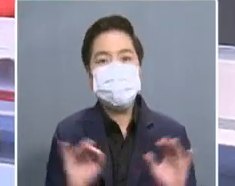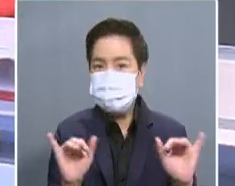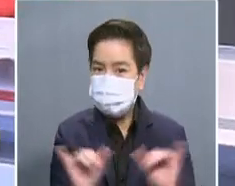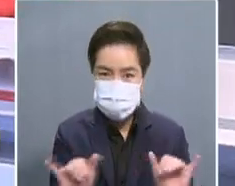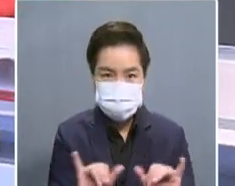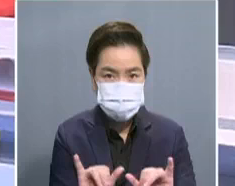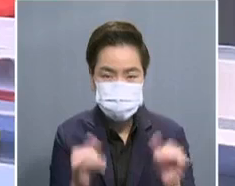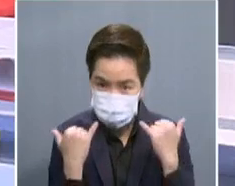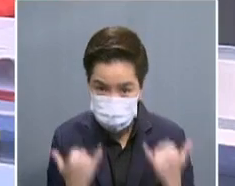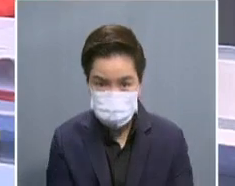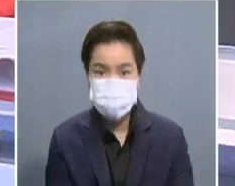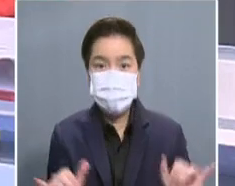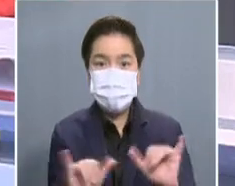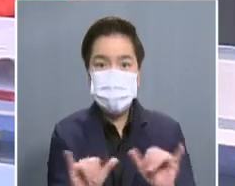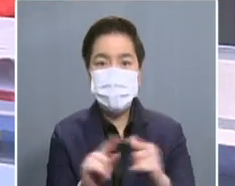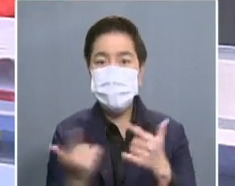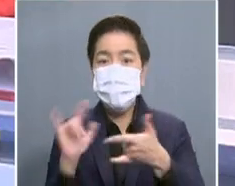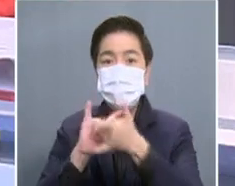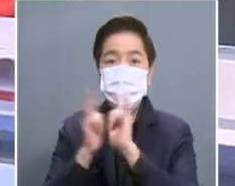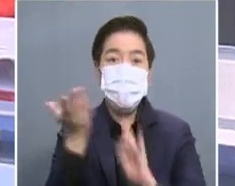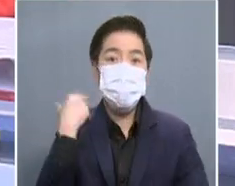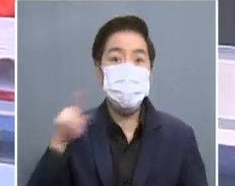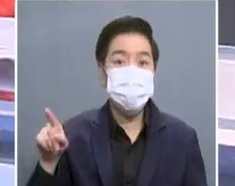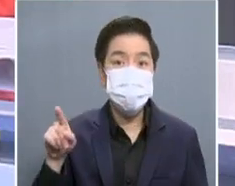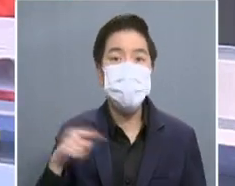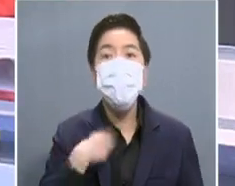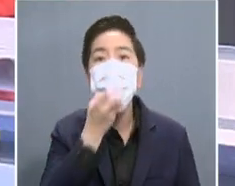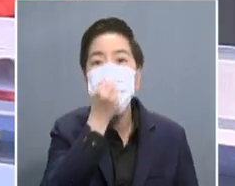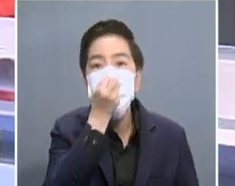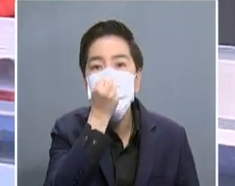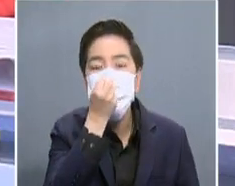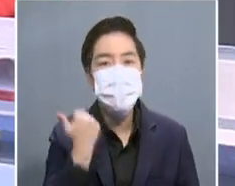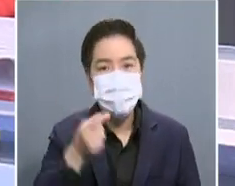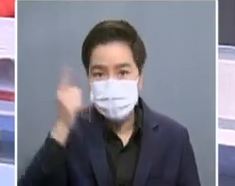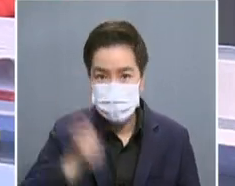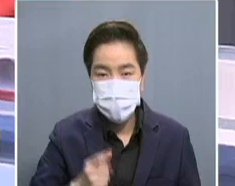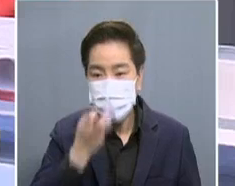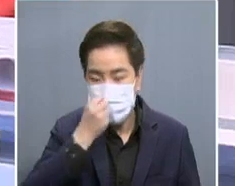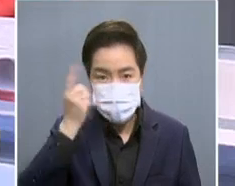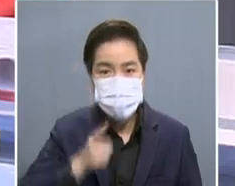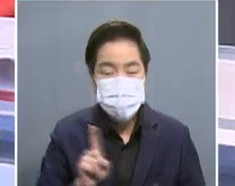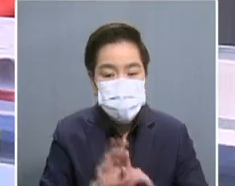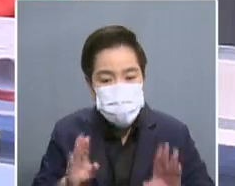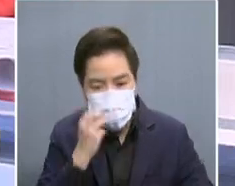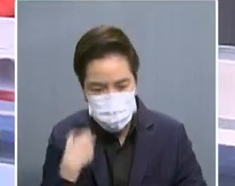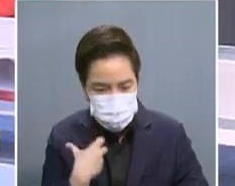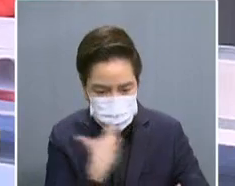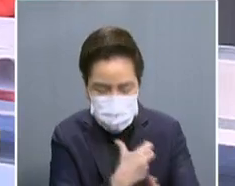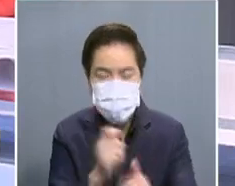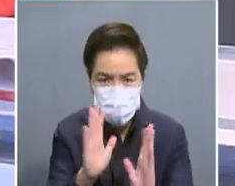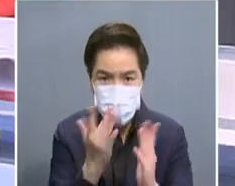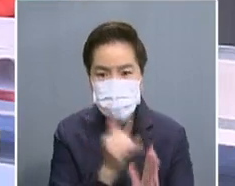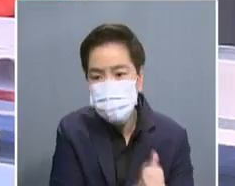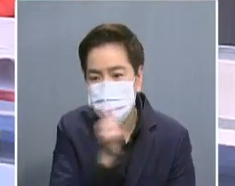ยังนะณเวลานี้เนี่ยที่เซ็นทรัลลาดพร้าวเมื่อวานนี้ก็ยังเป็นช่วงของการทดลองระยะแรกอยู ่ใช่ ทดลองมาเป็นทางการอ่ะคุณผู้ชมนะว่ามันมีแน่ๆนะสถาน